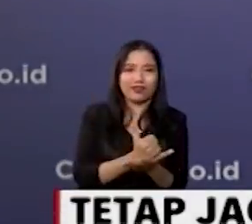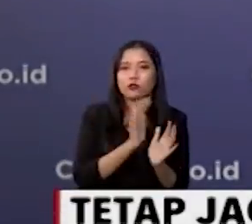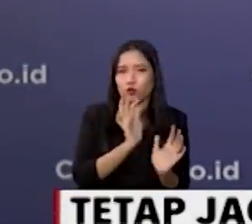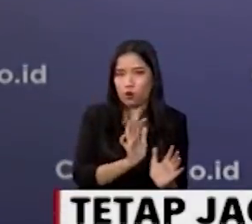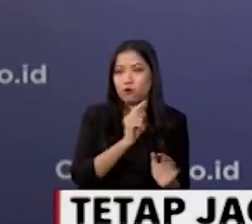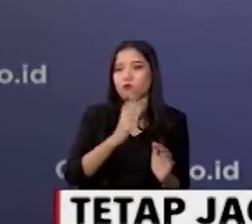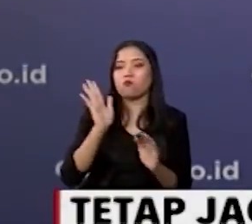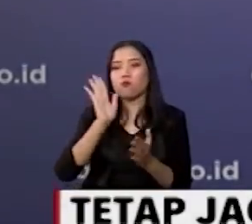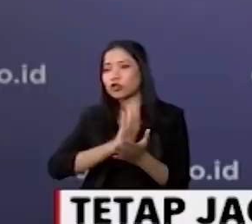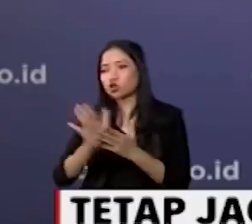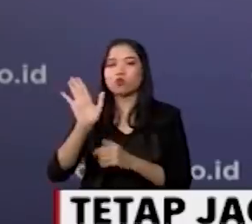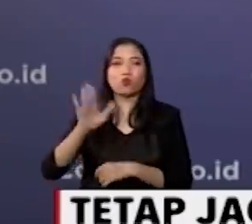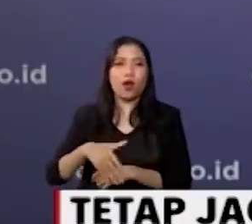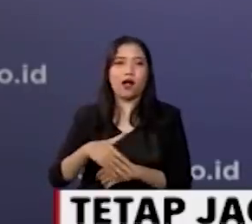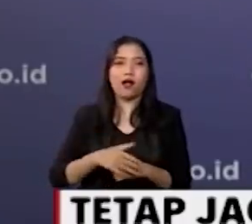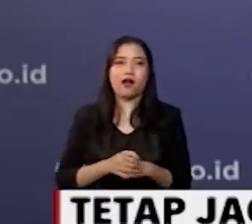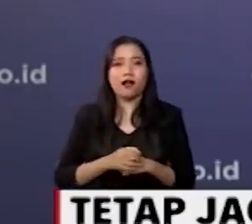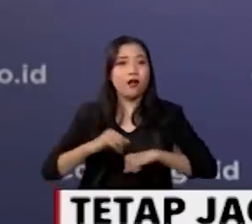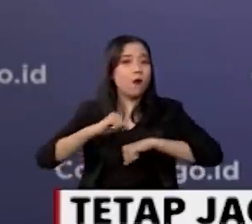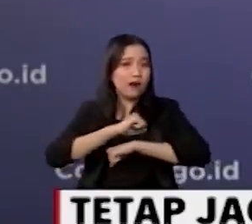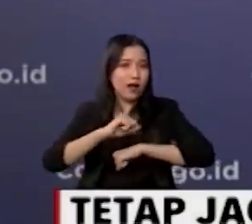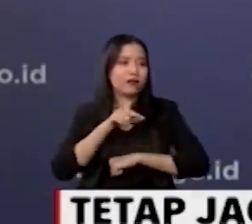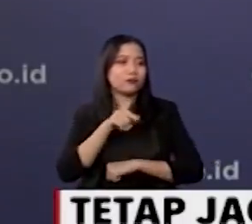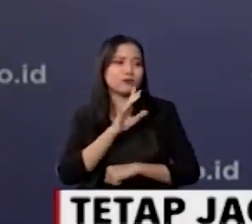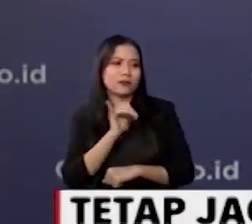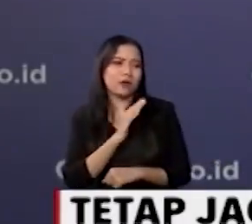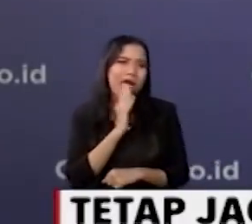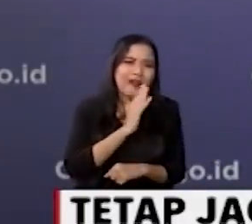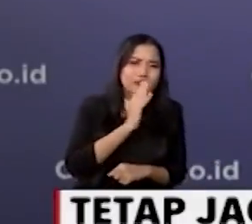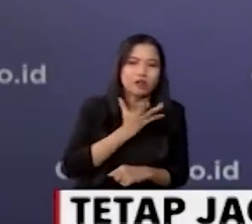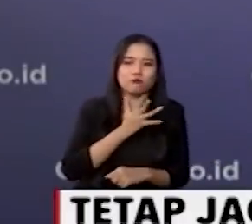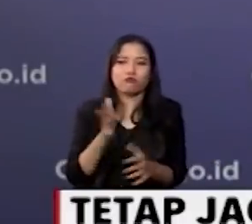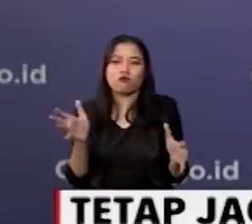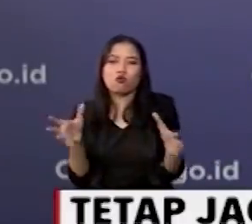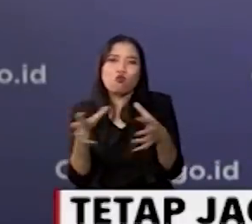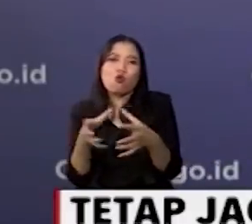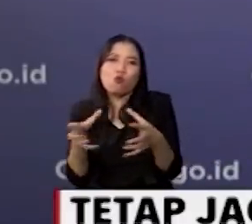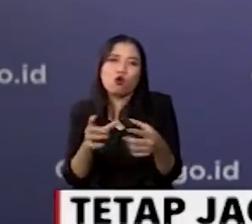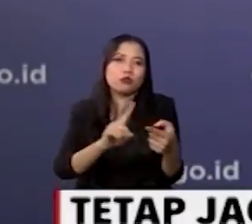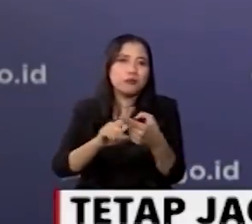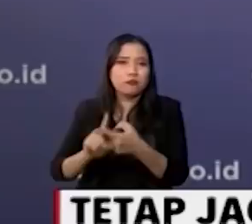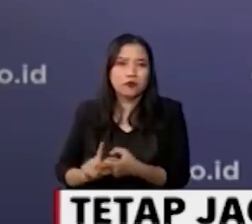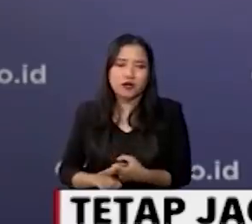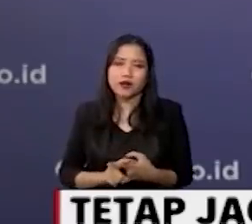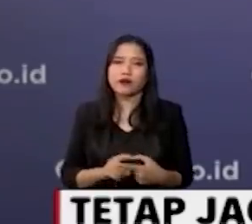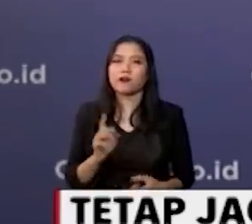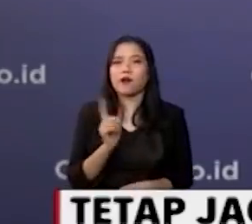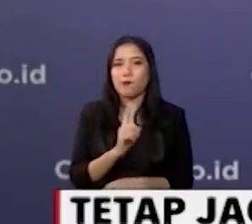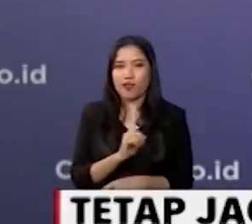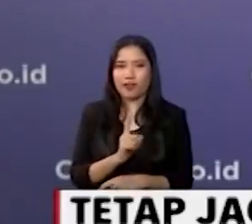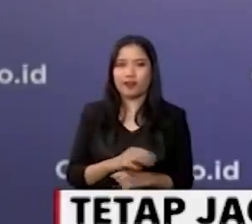kembali. Olahraga jangan dijadikan alasan untuk berkumpul tanpa melaksanakan disiplin ketat dalam protokol